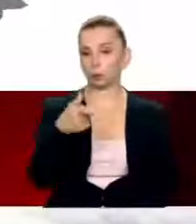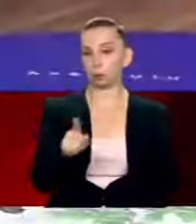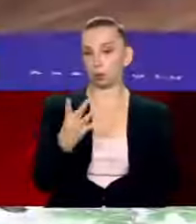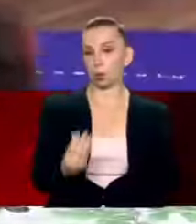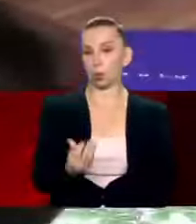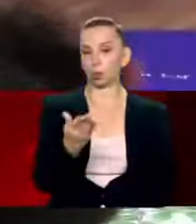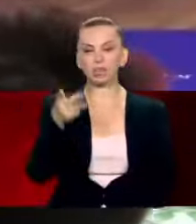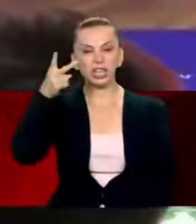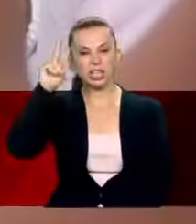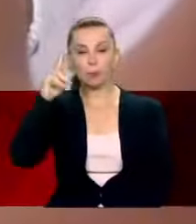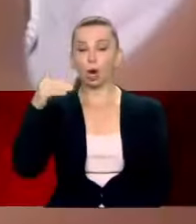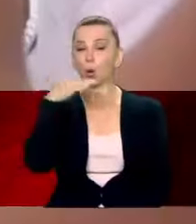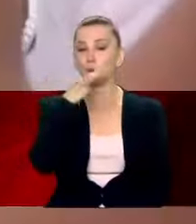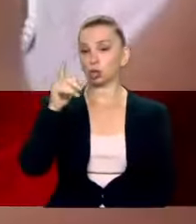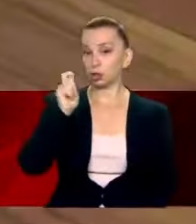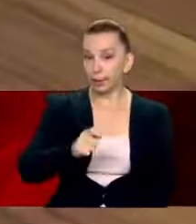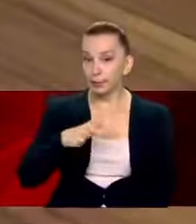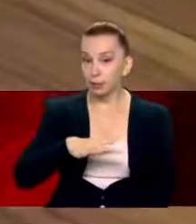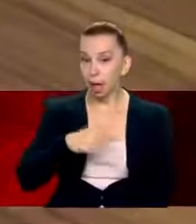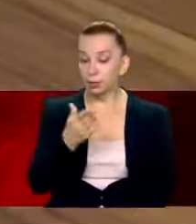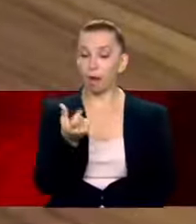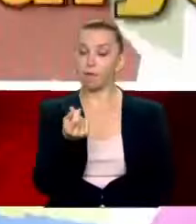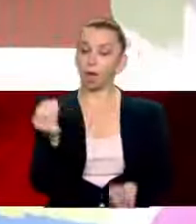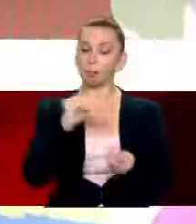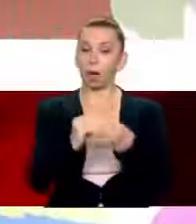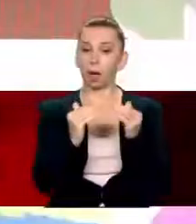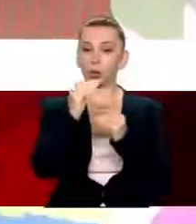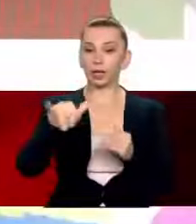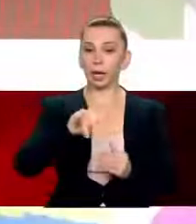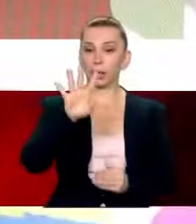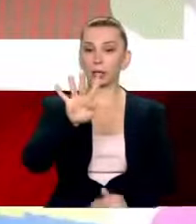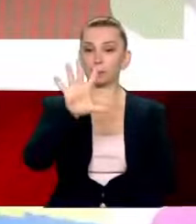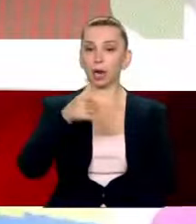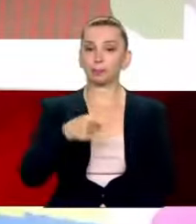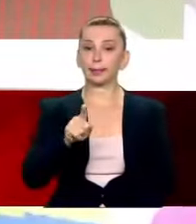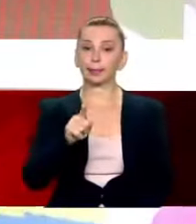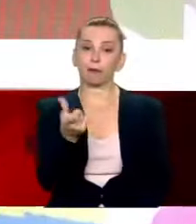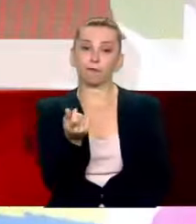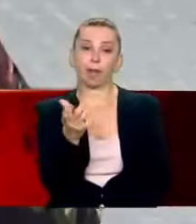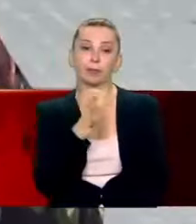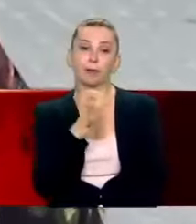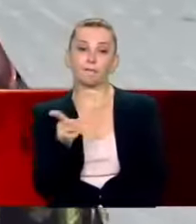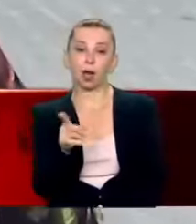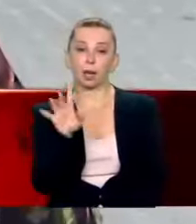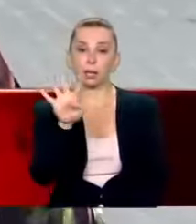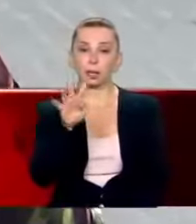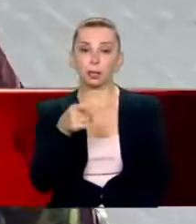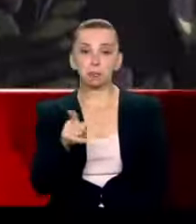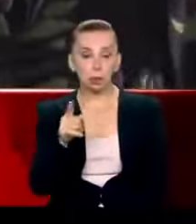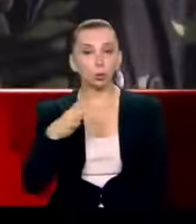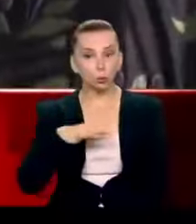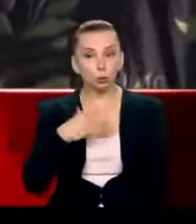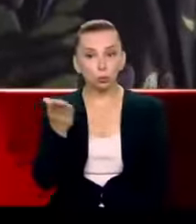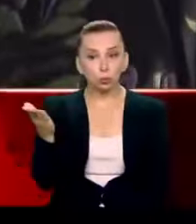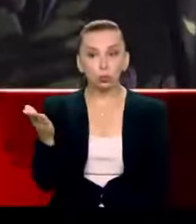çıktı. Yabancı dil şartı olursa fiyat daha da yükseliyor. Yaklaşık 45 bin lira gibi bir rakama tekabül ediyor. 40 bin isteyenler var.